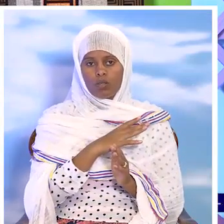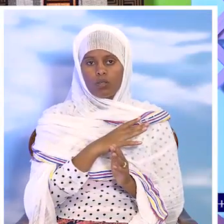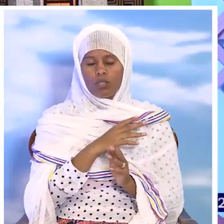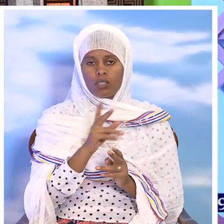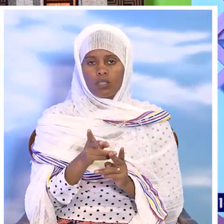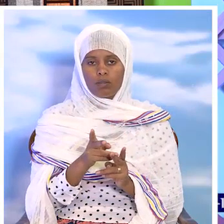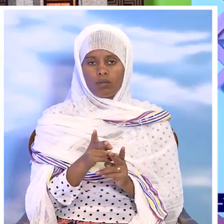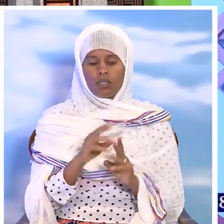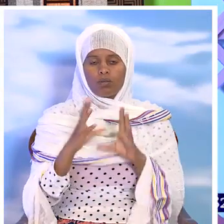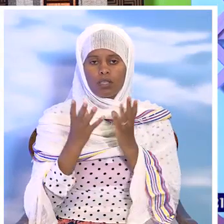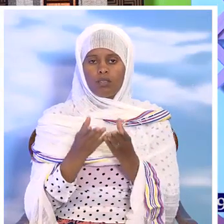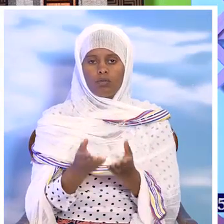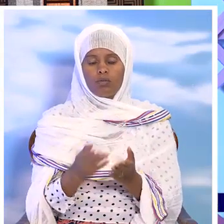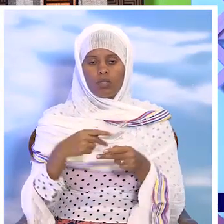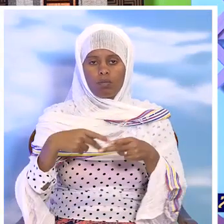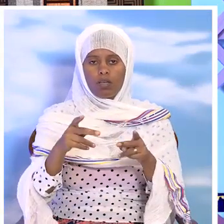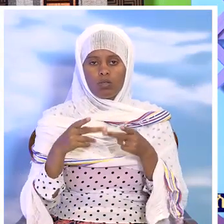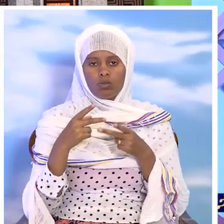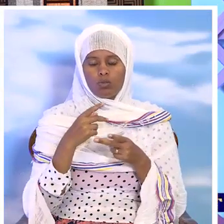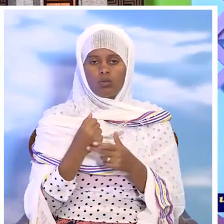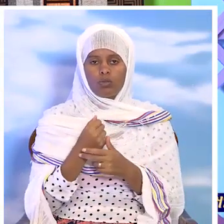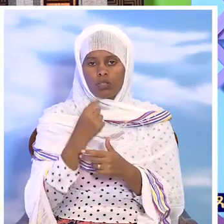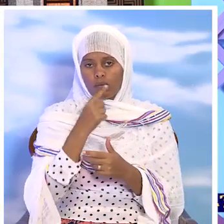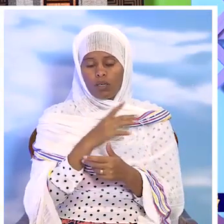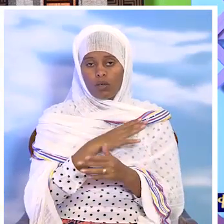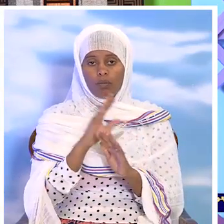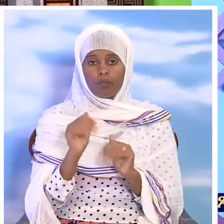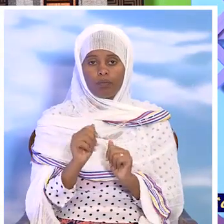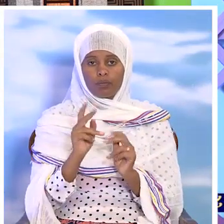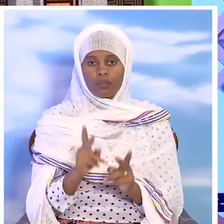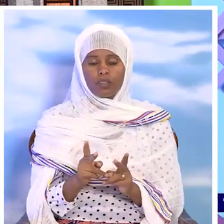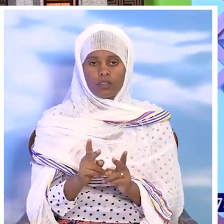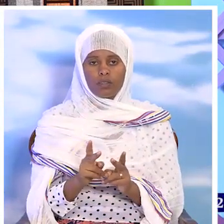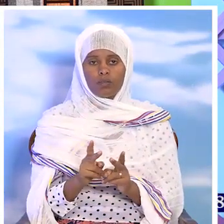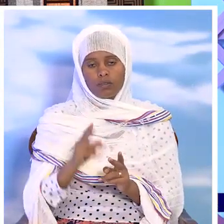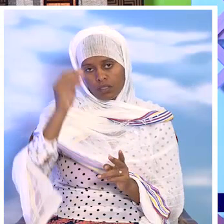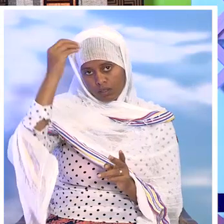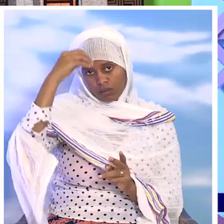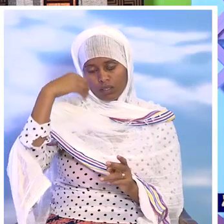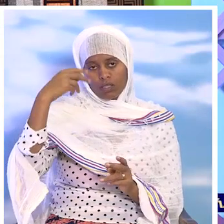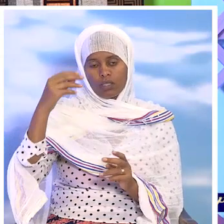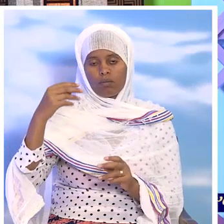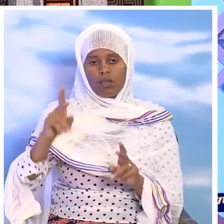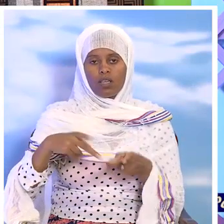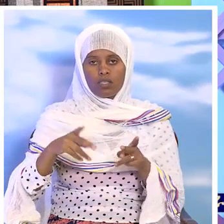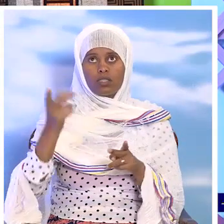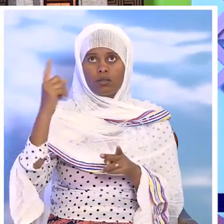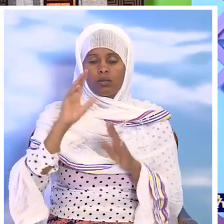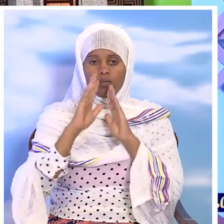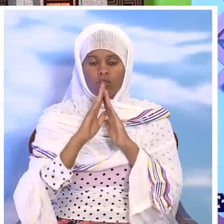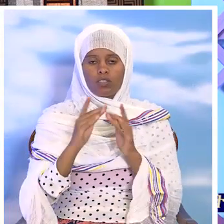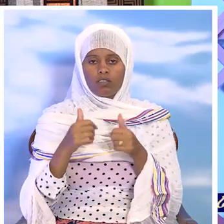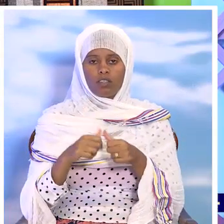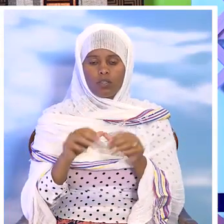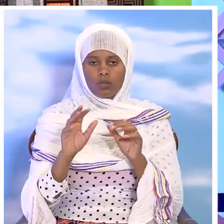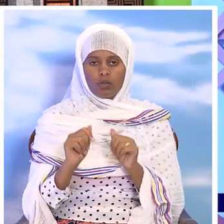ዓለም እዚ ተመላለሱ ተባሂሉ ኣሎሞኒ ከም ለባማት ኮይንና ክንመላለስ ከዓኒ ናይ እግዚኣብሔር ኣምላኽ ቅዱስ ፍቓዱ ይኮነና።